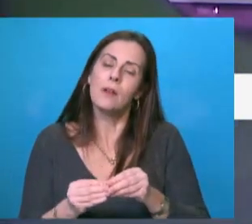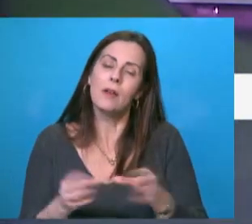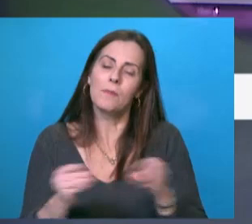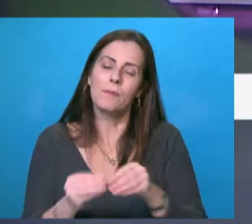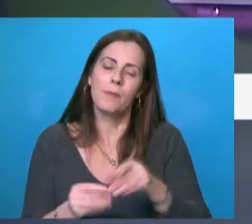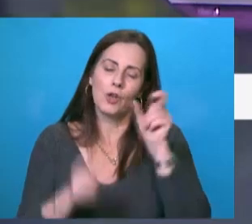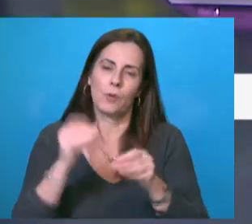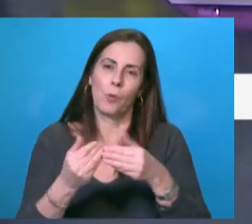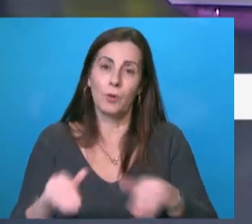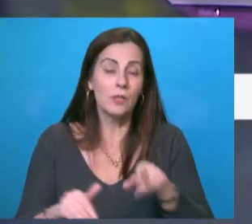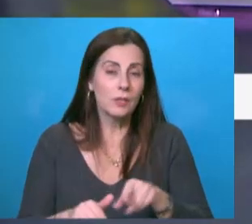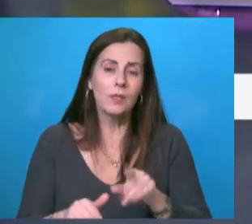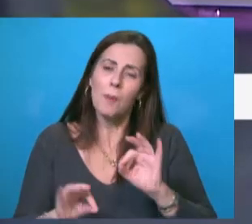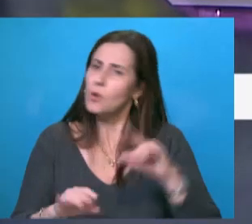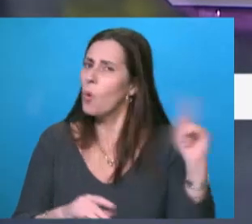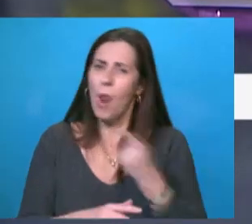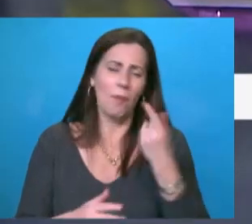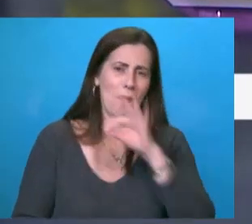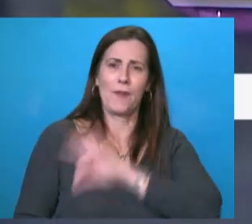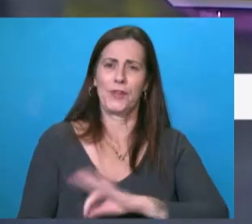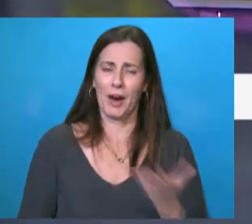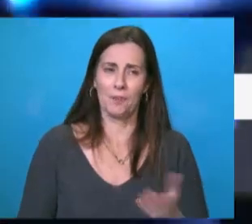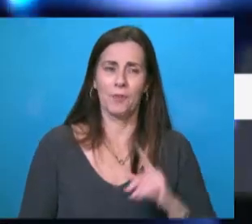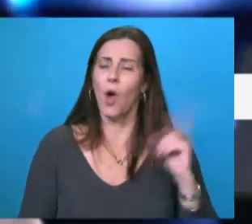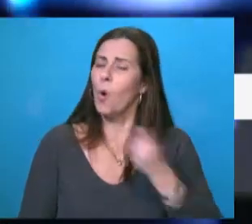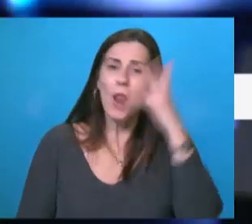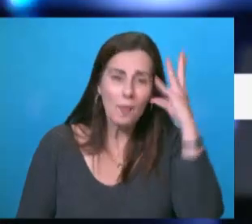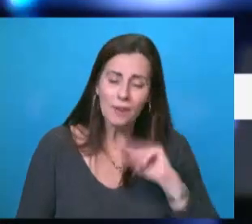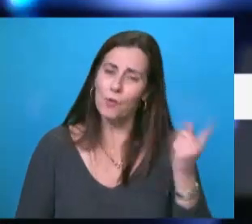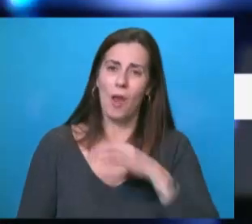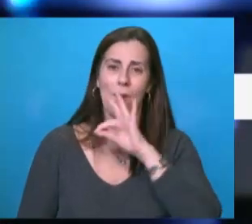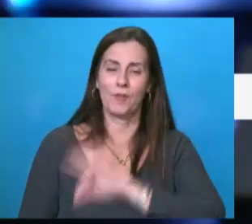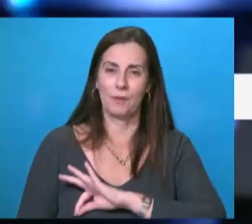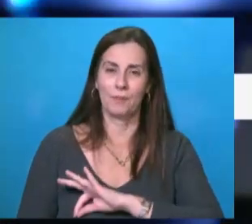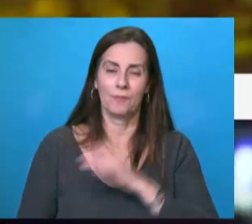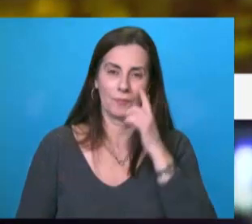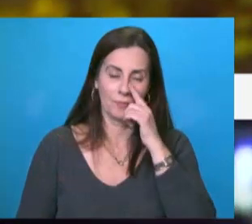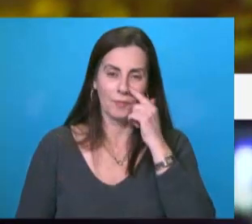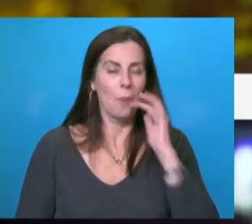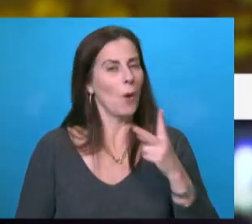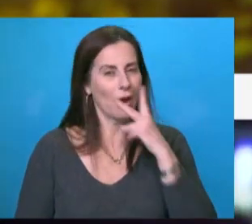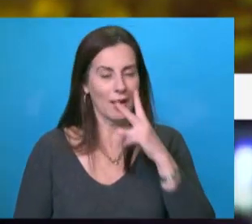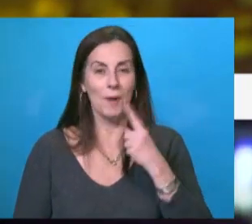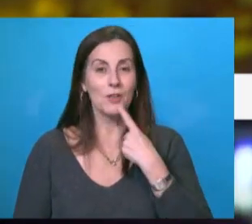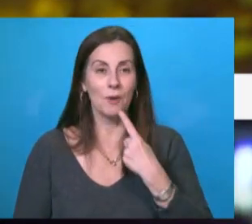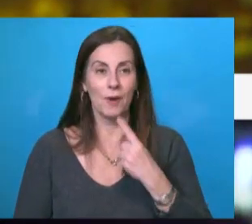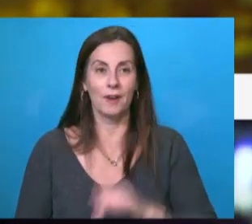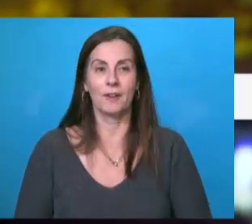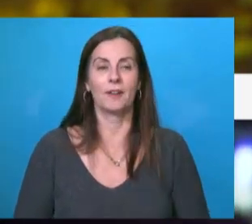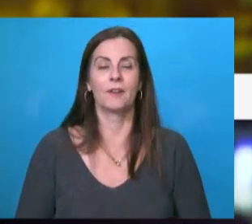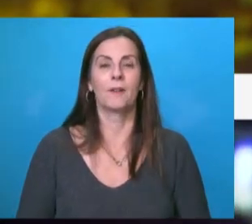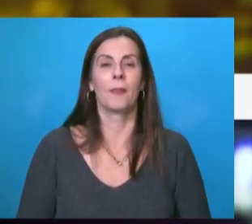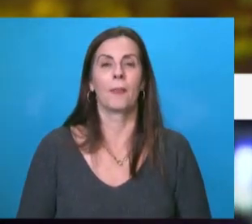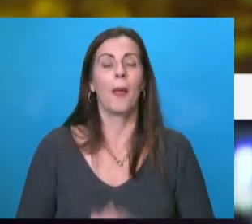שזה ווין ווין ווין. כן. זאת אומרת, כולם נהנים מהסיפור הזה. כולם נהנים, כולם זוכים. בואי נראה דברים שאומר אורי פלקוביץ', שהוא מאמן